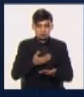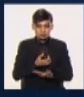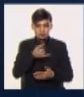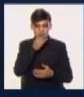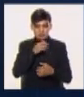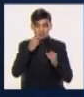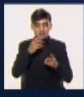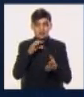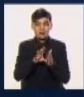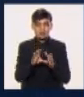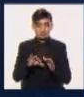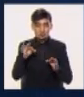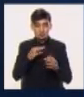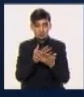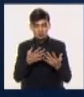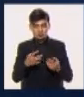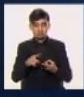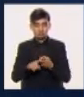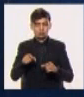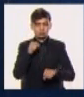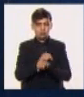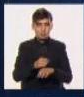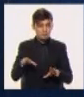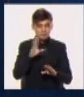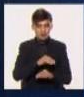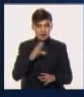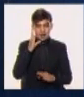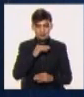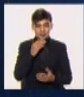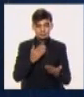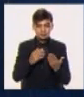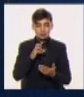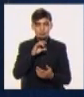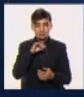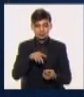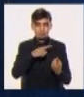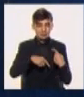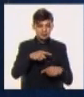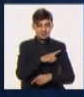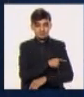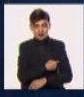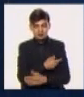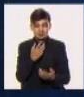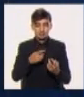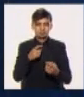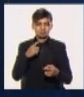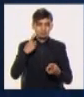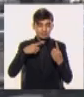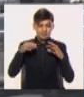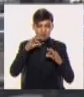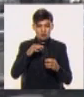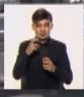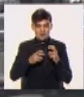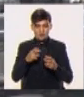перебои в передаче электроэнергии останавливают практически все процессы, будь то быт, бизнес, медицина, производство или творчество.